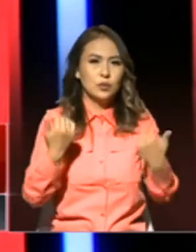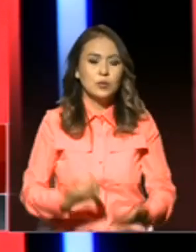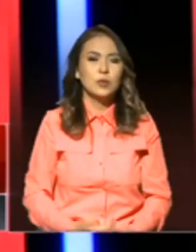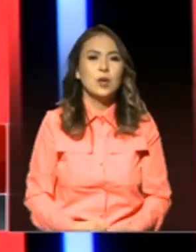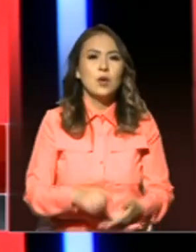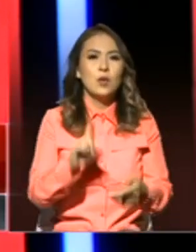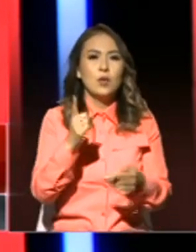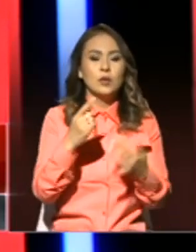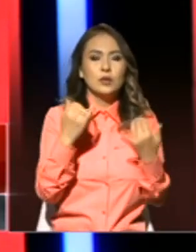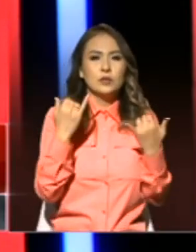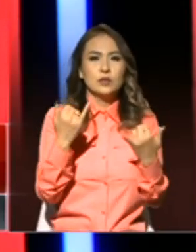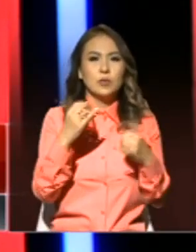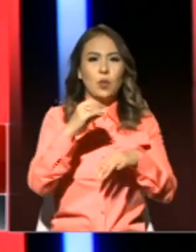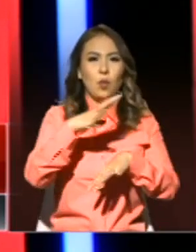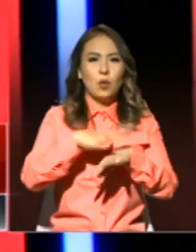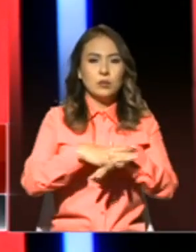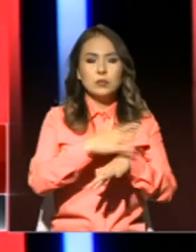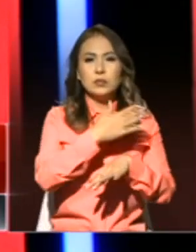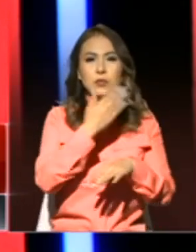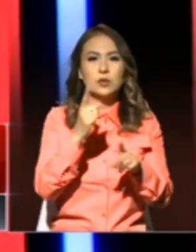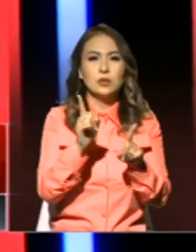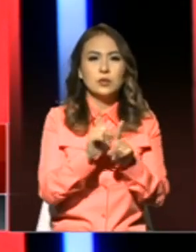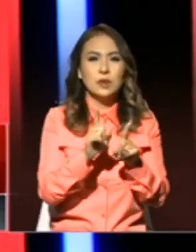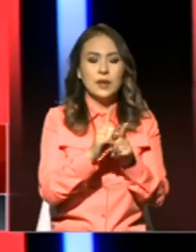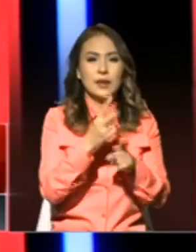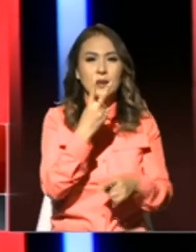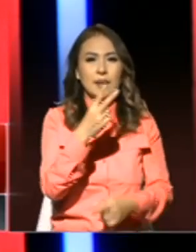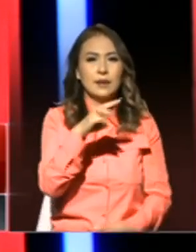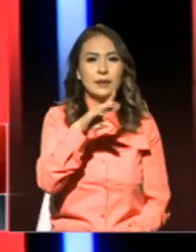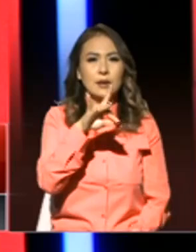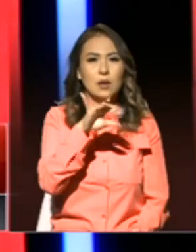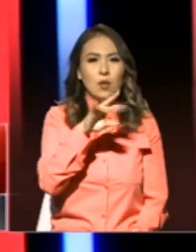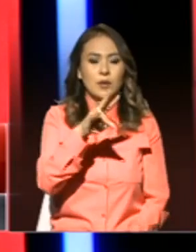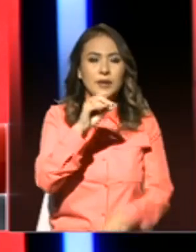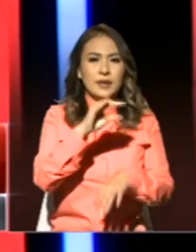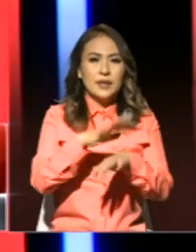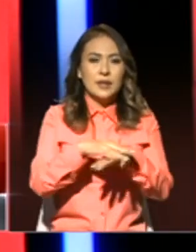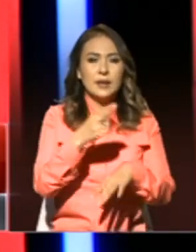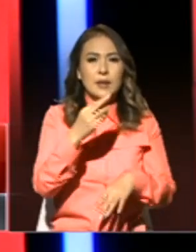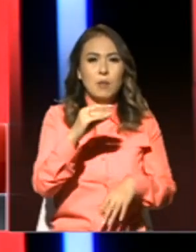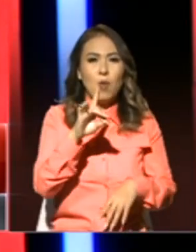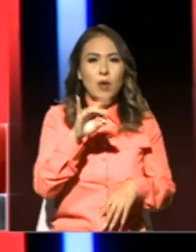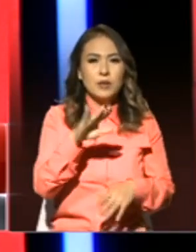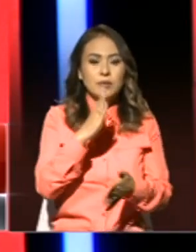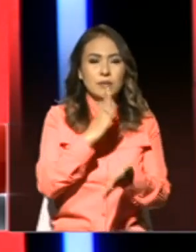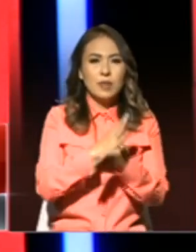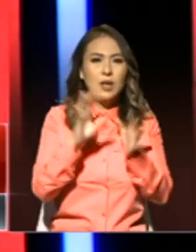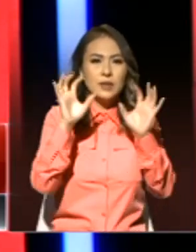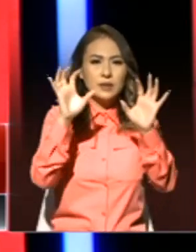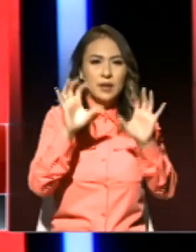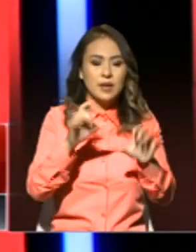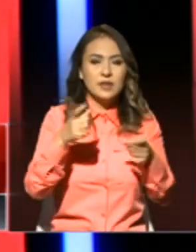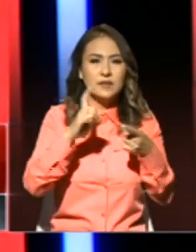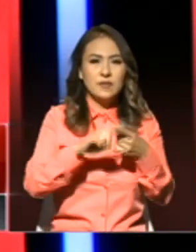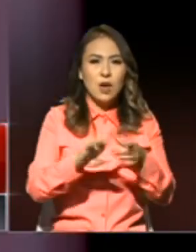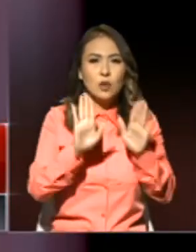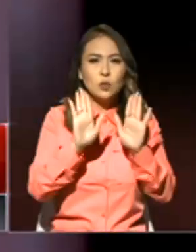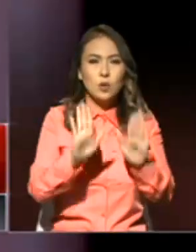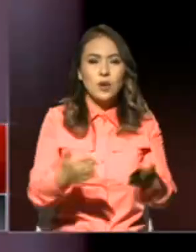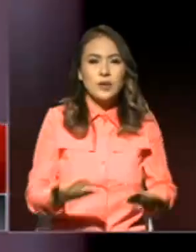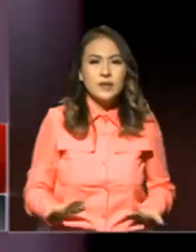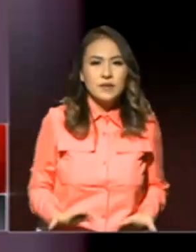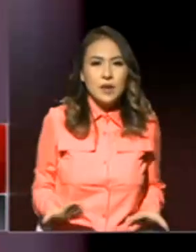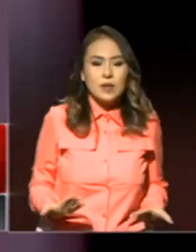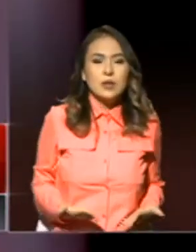себебі заңға сәйкес отбасы банкта ақша жоқ деген әңгімеміз. 2 триллионның үстінде жинақталған депозит бар. Бірақ ол ақшаның барлығы заңға сәйкес тек тұрғын үй